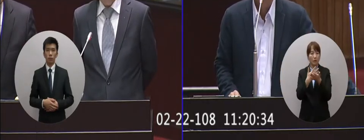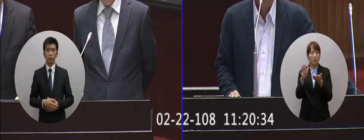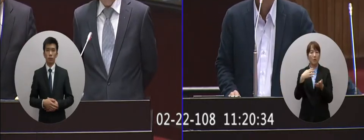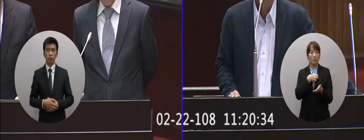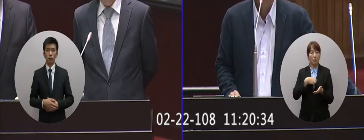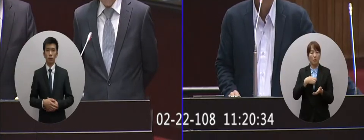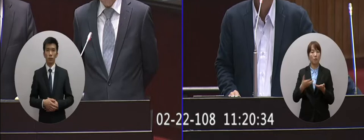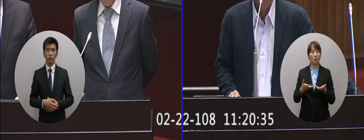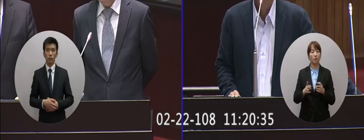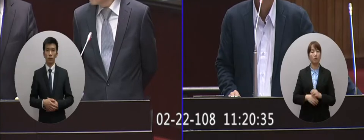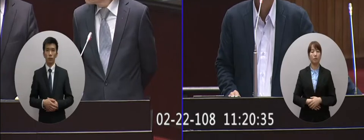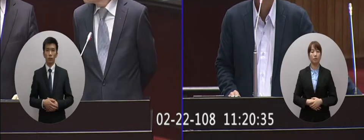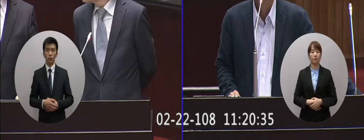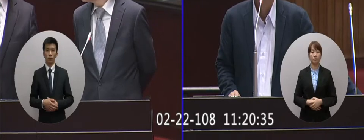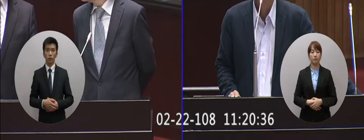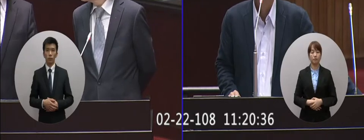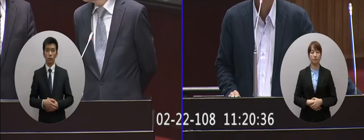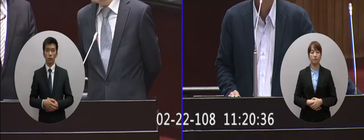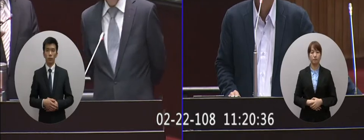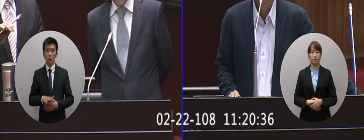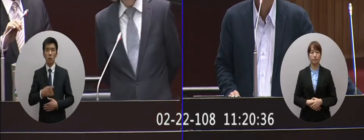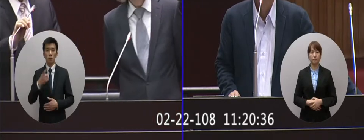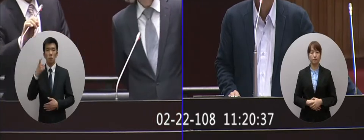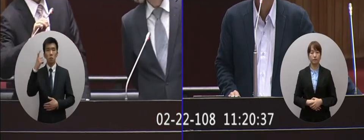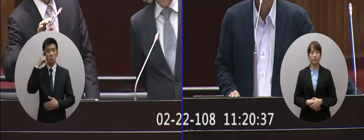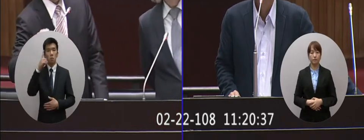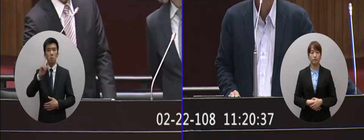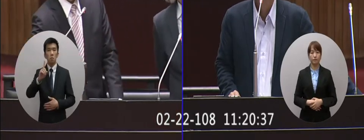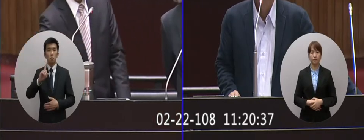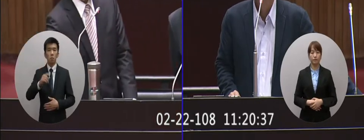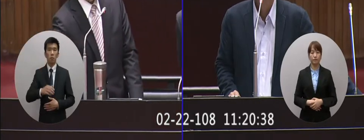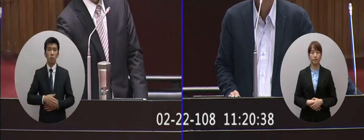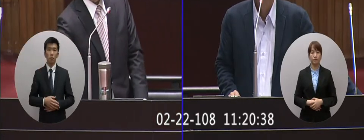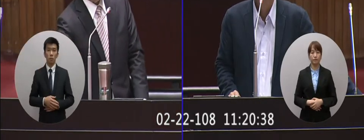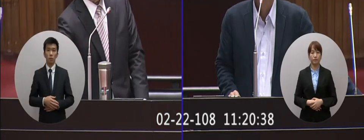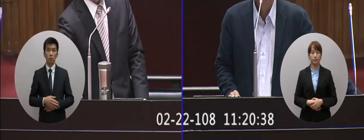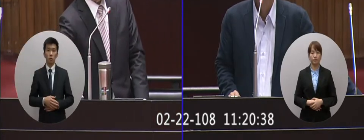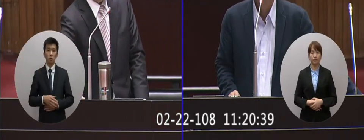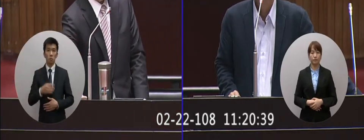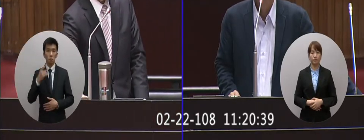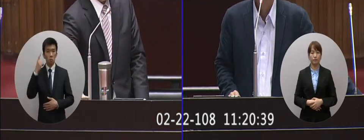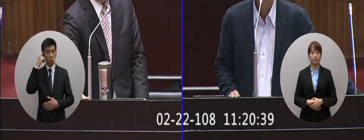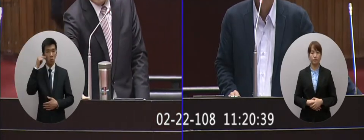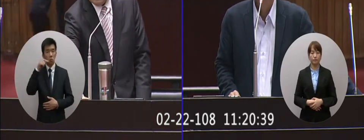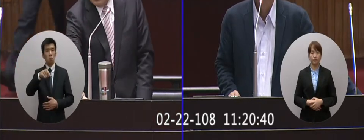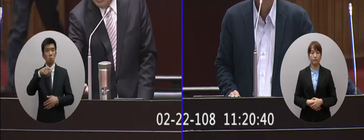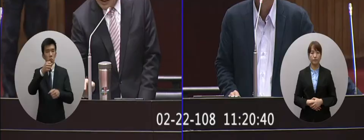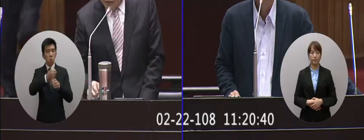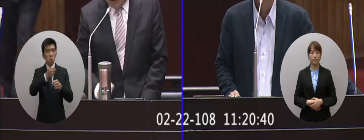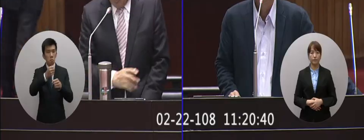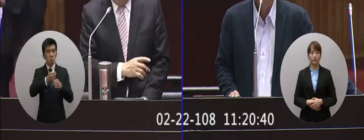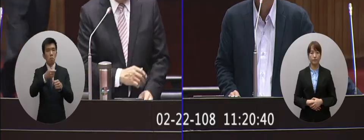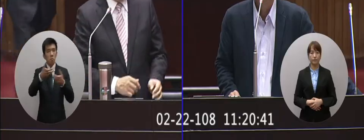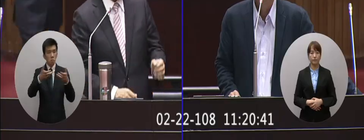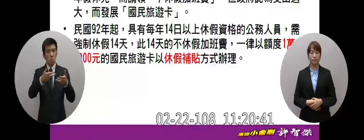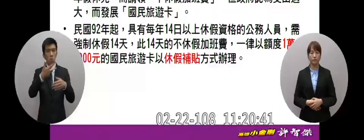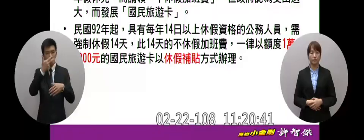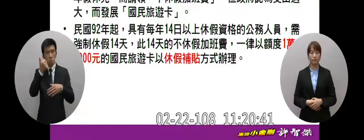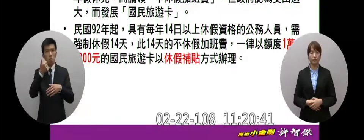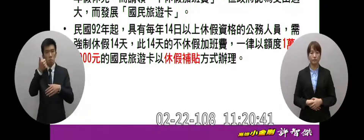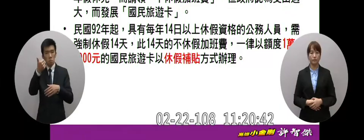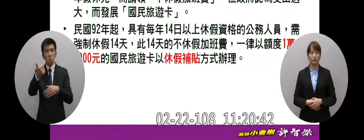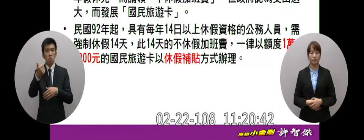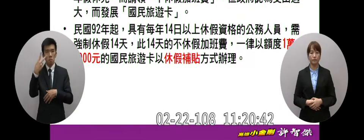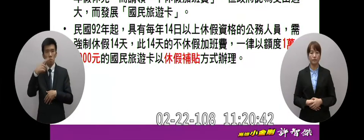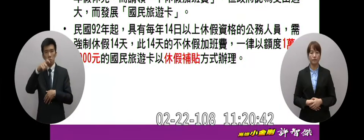的？ 对了，我感觉哪会当安怎样做法上哪会当较好，相关的